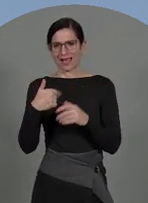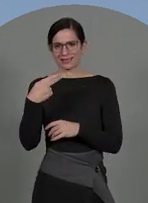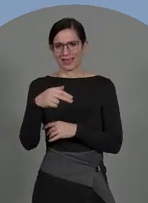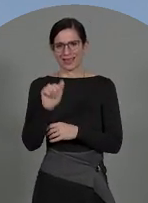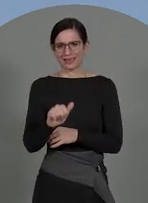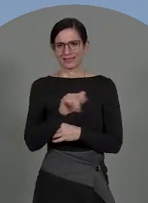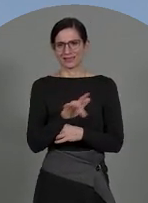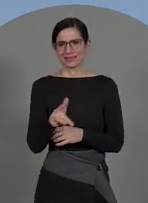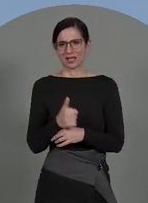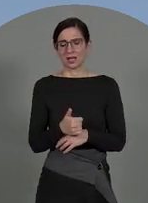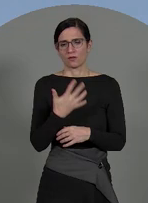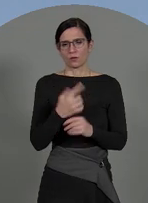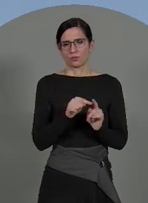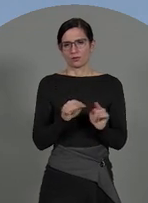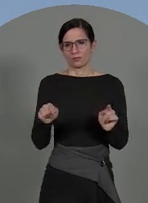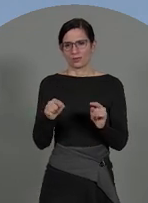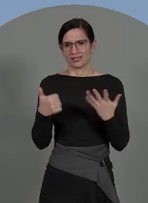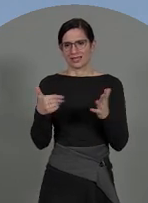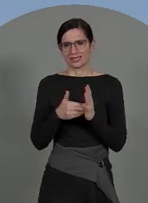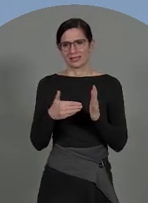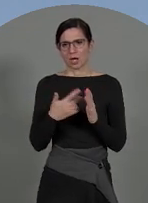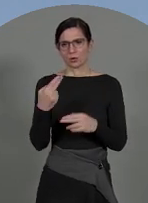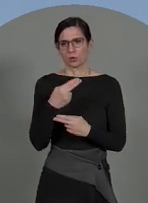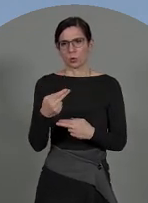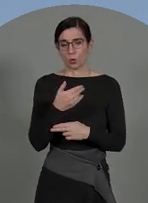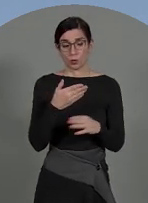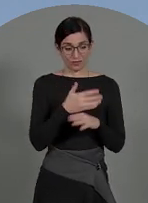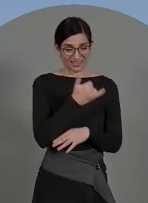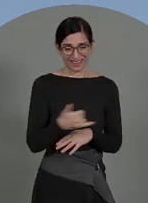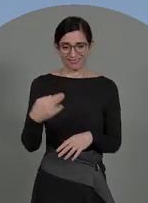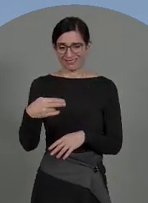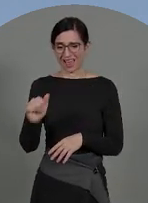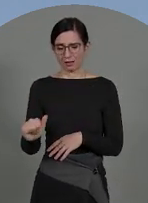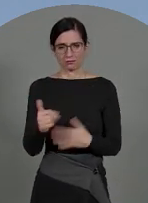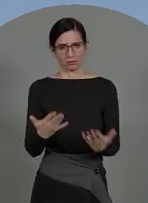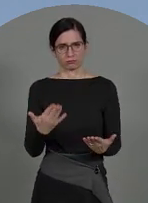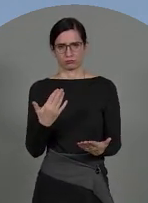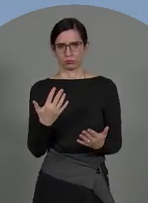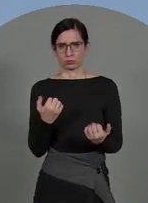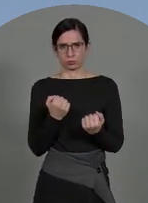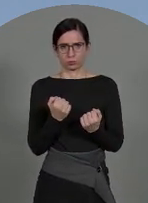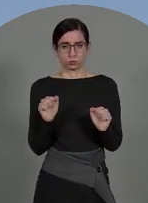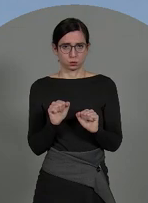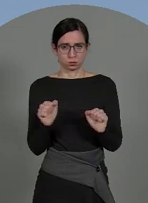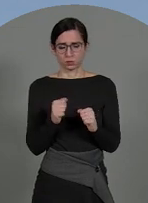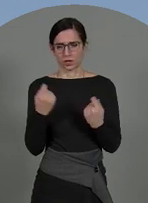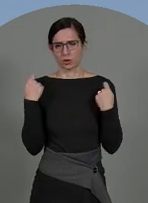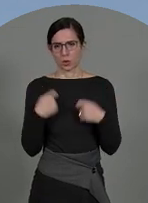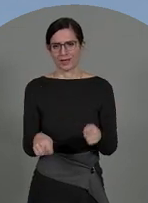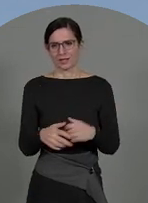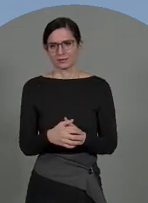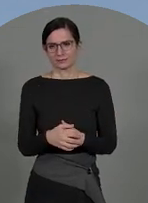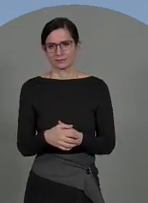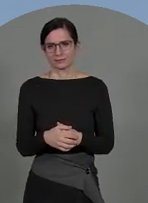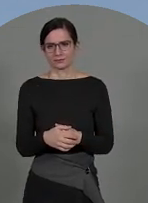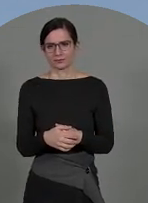schwach, wenn man von 5.000 bis 6.000 Euro pro Hektar rechnet, für eigentlich dann nichts tun, nur dass man halt die Unwidmung